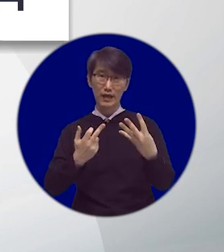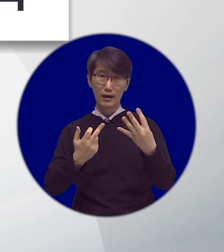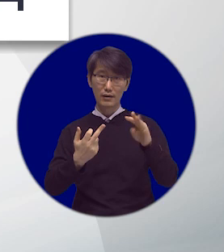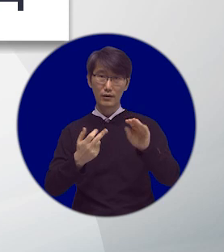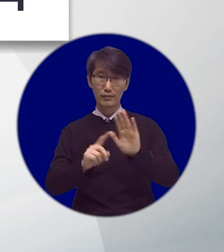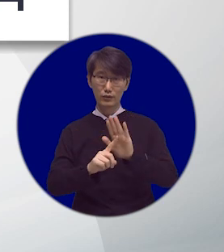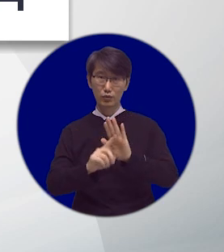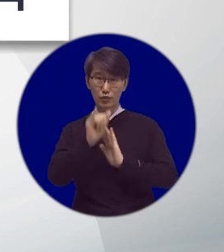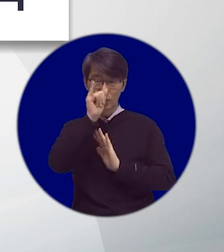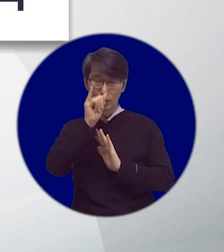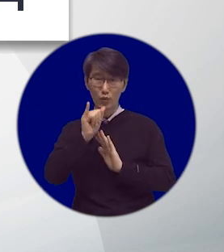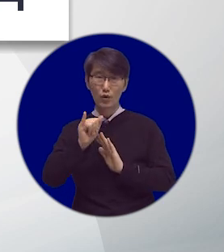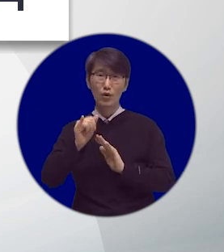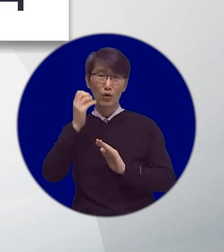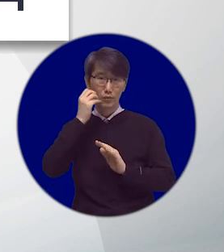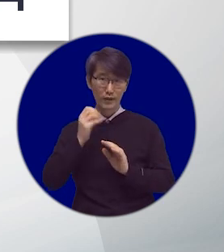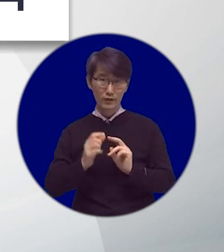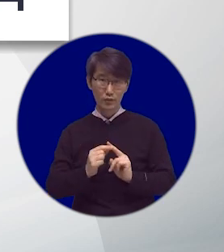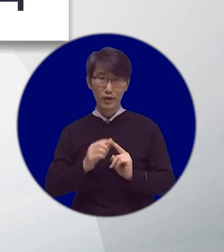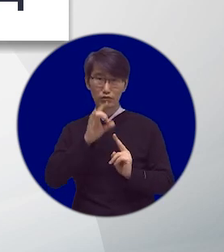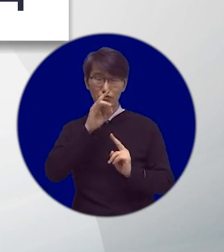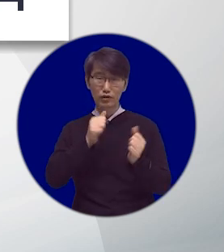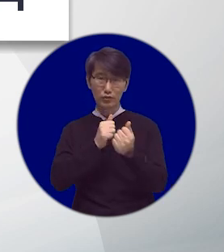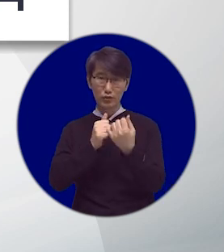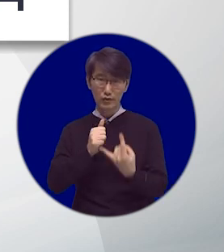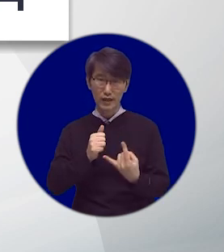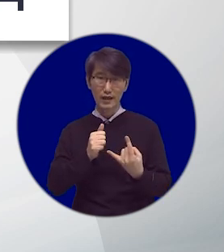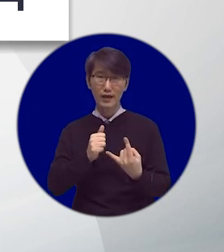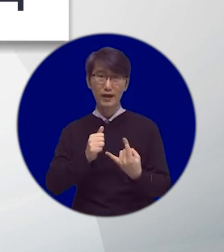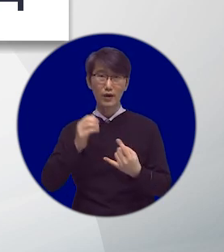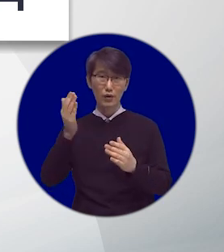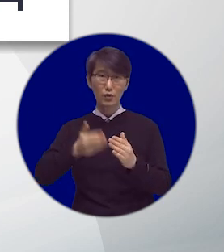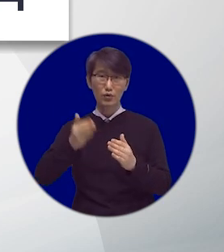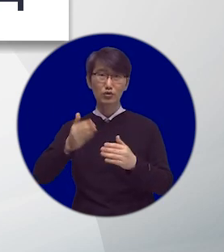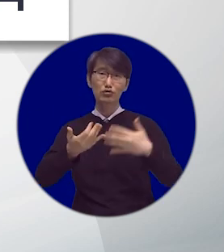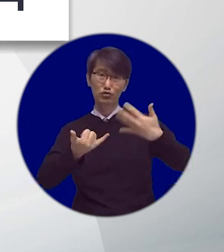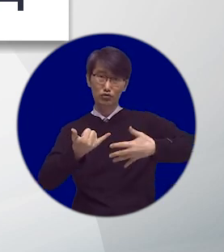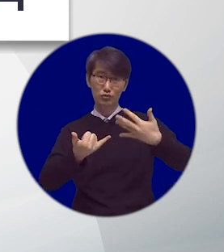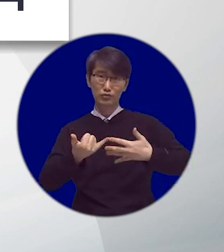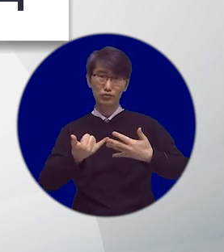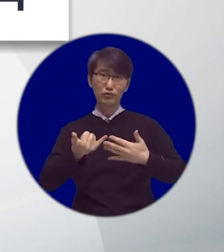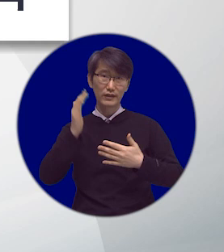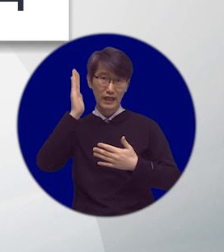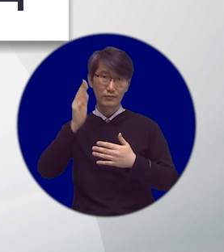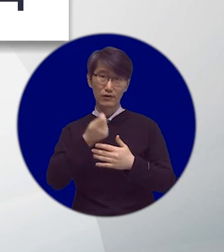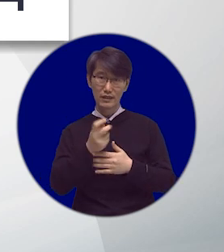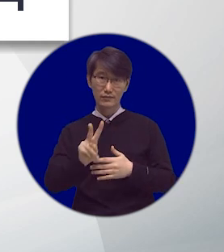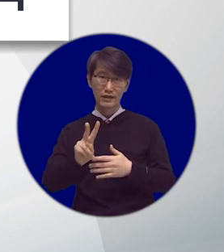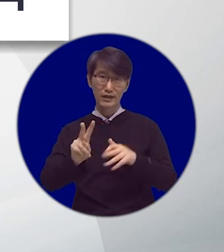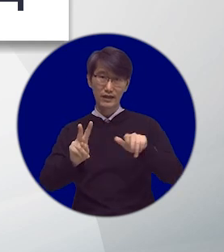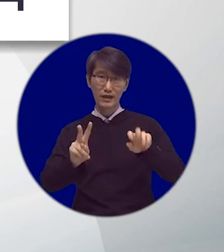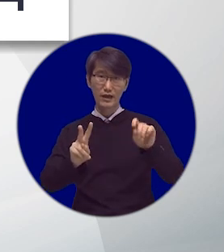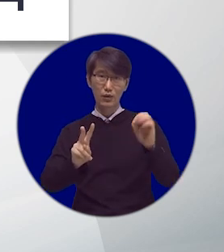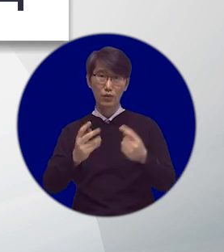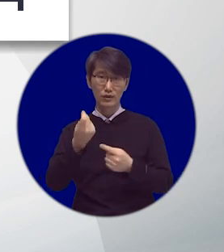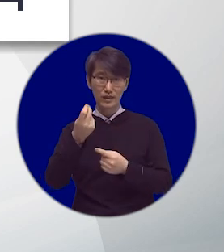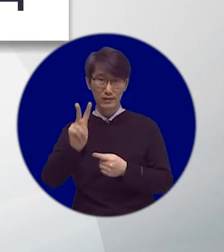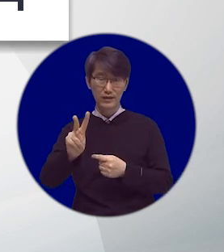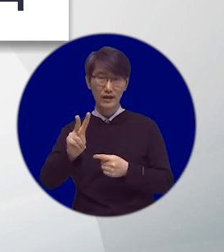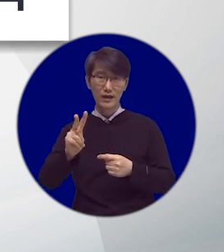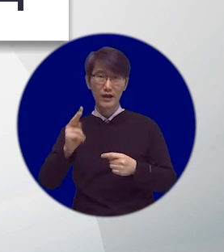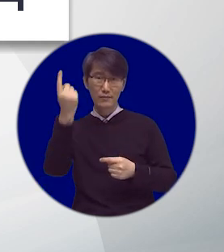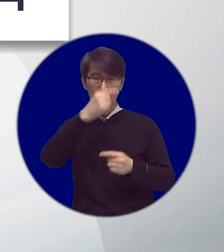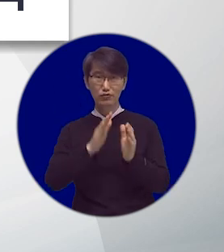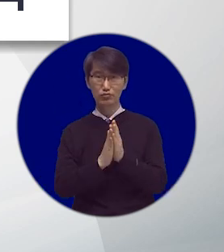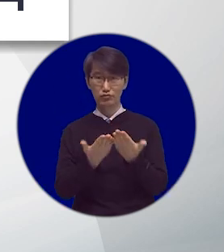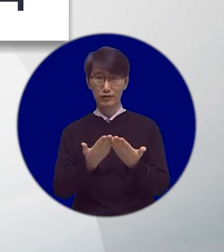방송되며 한국선거방송 홈페이지와 중앙선거관리위원회 공식 유튜브, 네이버 TV, 카카오 TV,